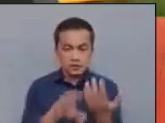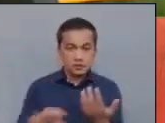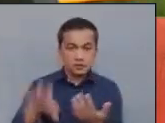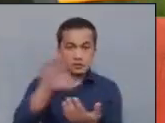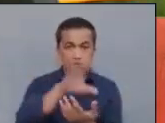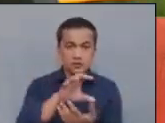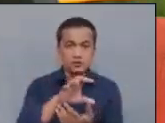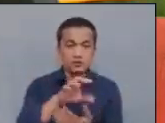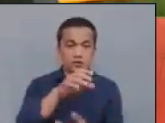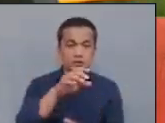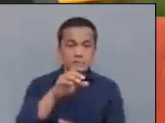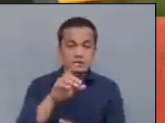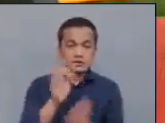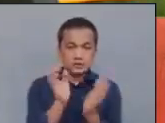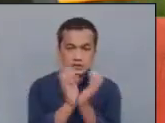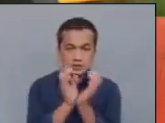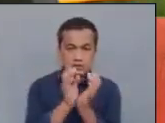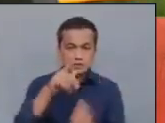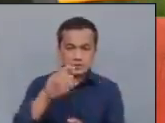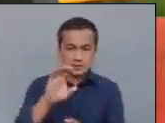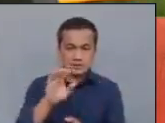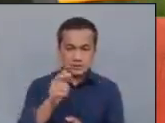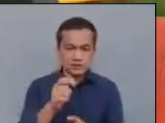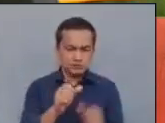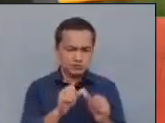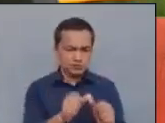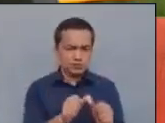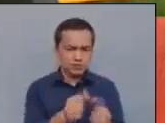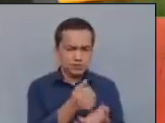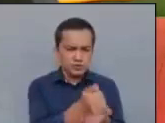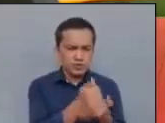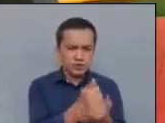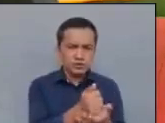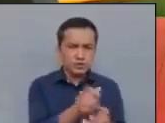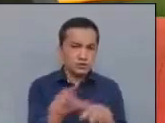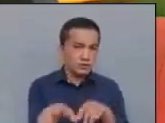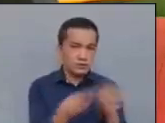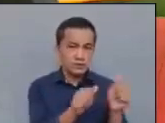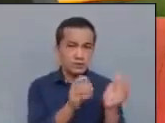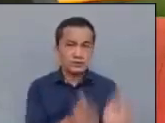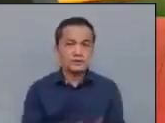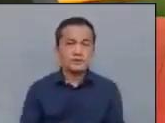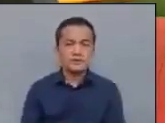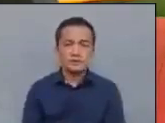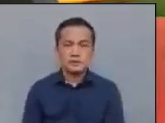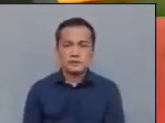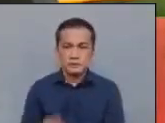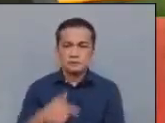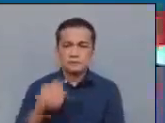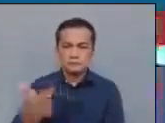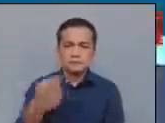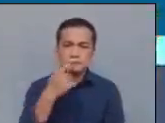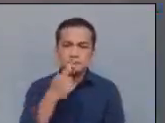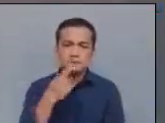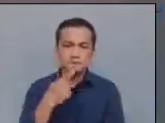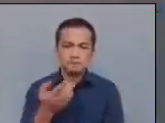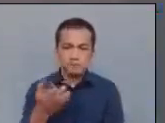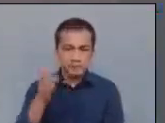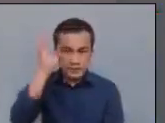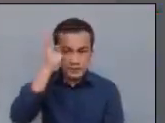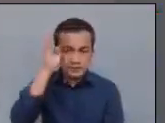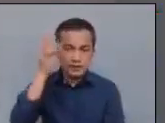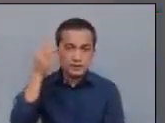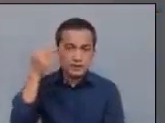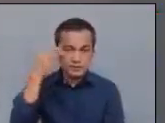PCG, walang humpayang pagtulong sa mga bakwit si Bernard Haudian sa Detalye Rise and Shine Bernard.